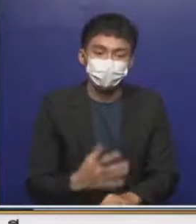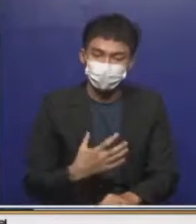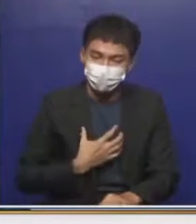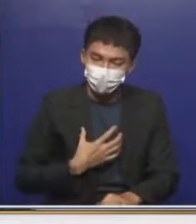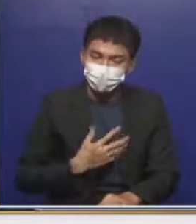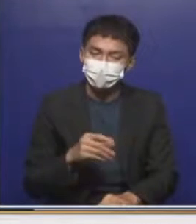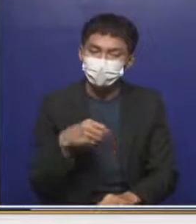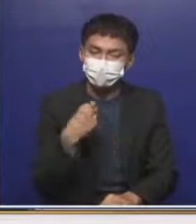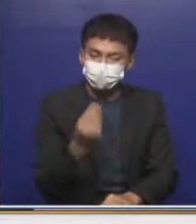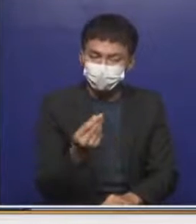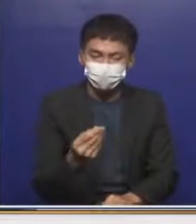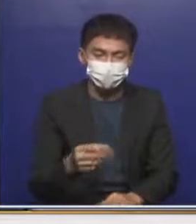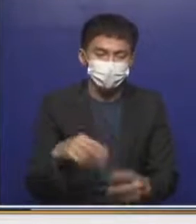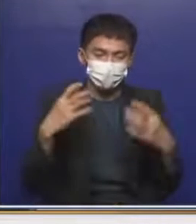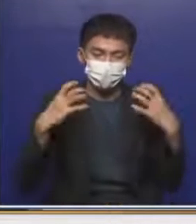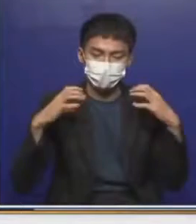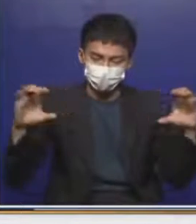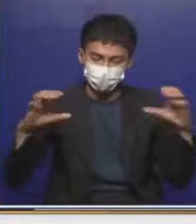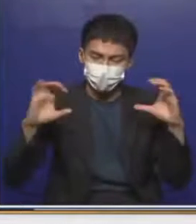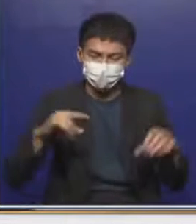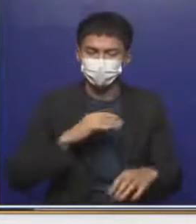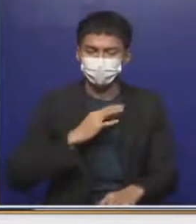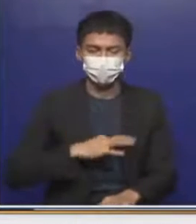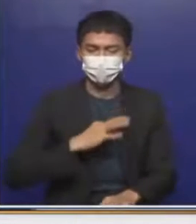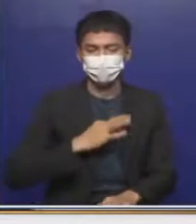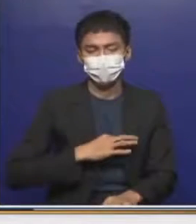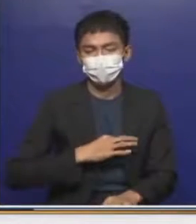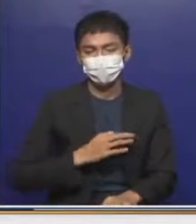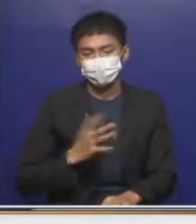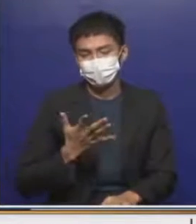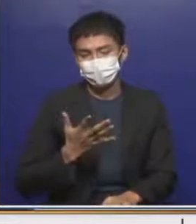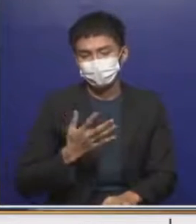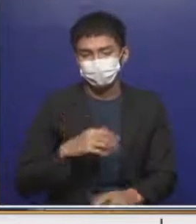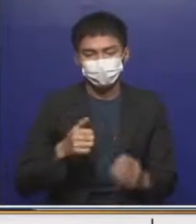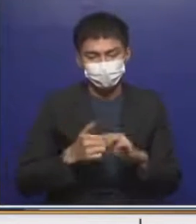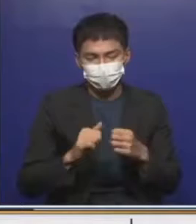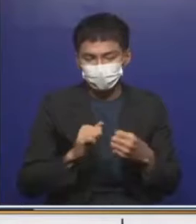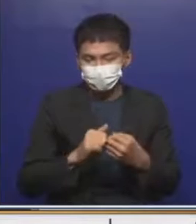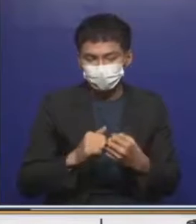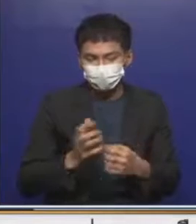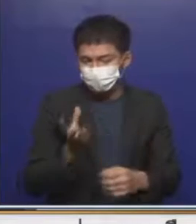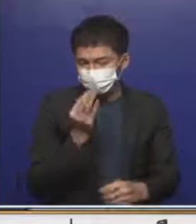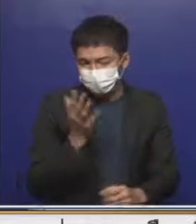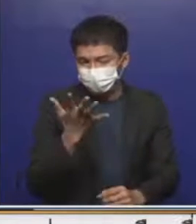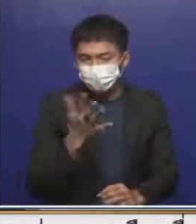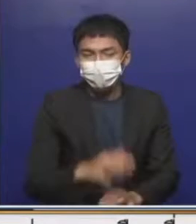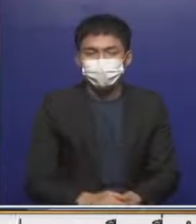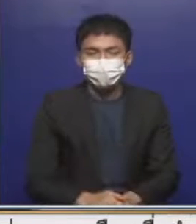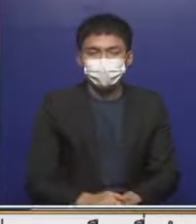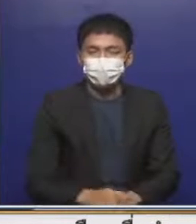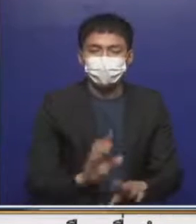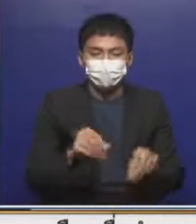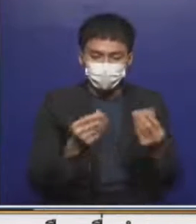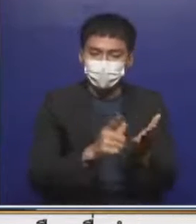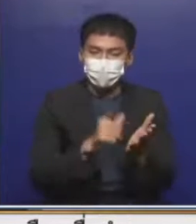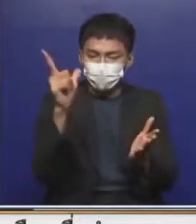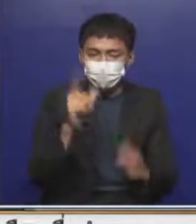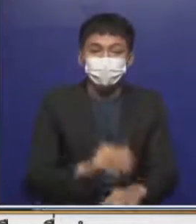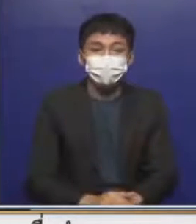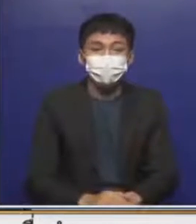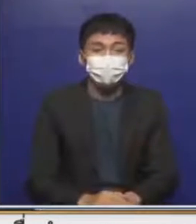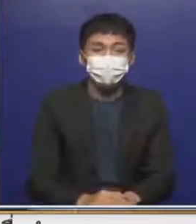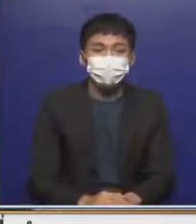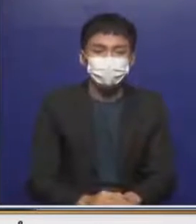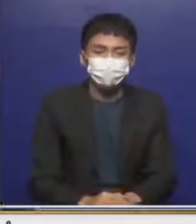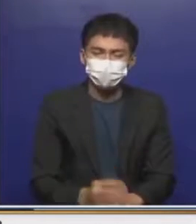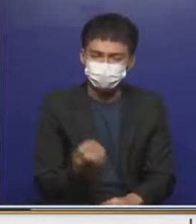จิตสำนึกเช่นนี้ลาออกไปได้แล้วอย่มาอ้างท่านประทานว่าในสารการที่ถูกลุมเราด้วยปญ